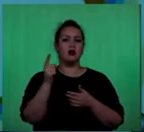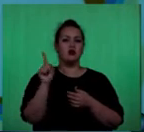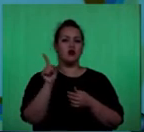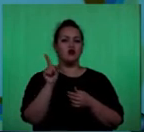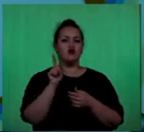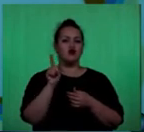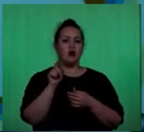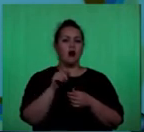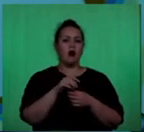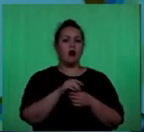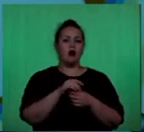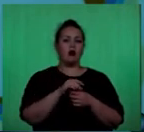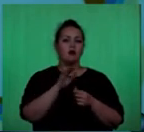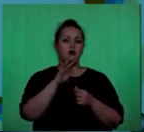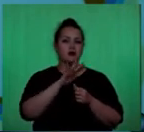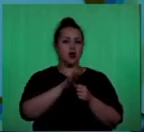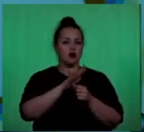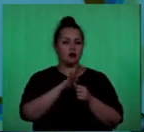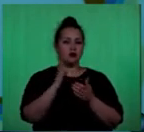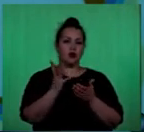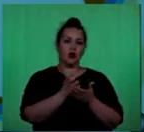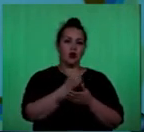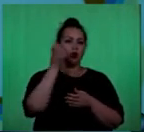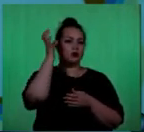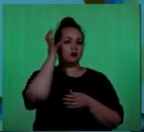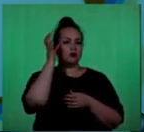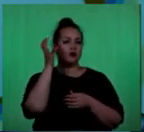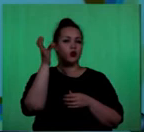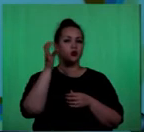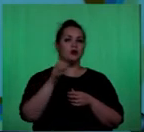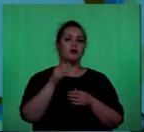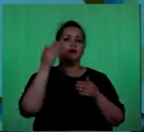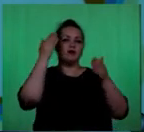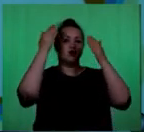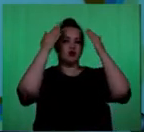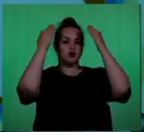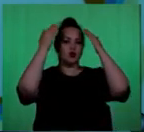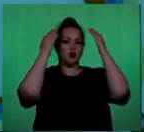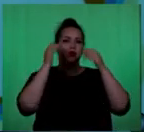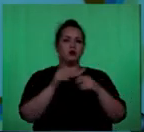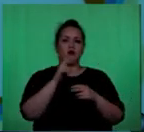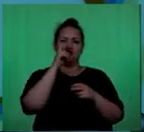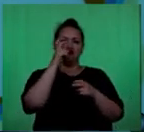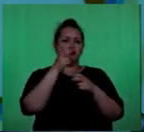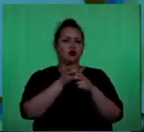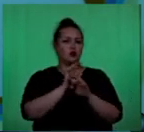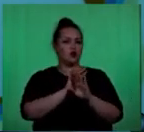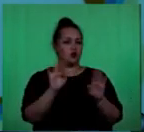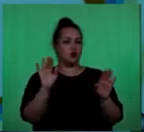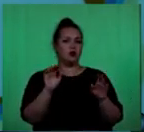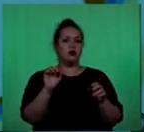карлсон находчивый остроумный веселый ведь не мне скучно совсем